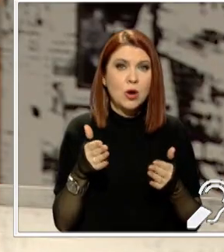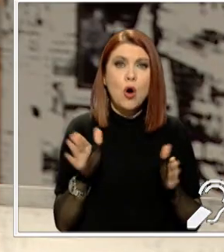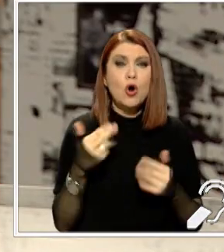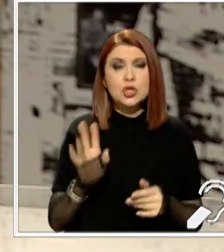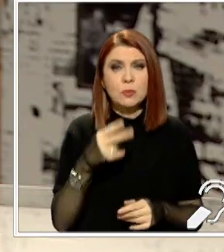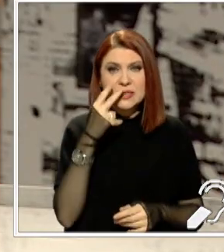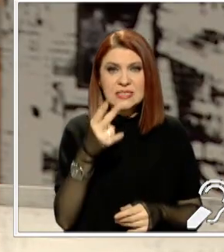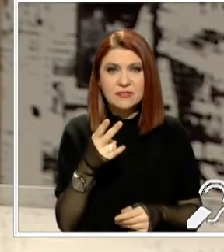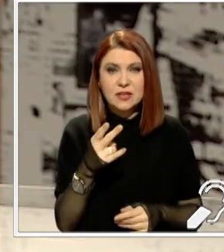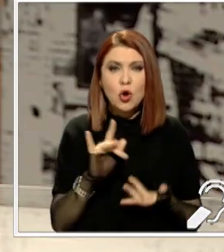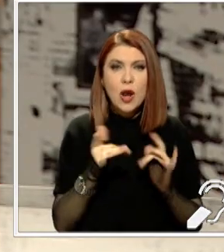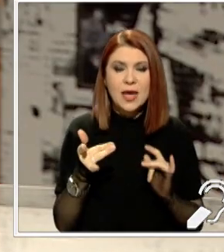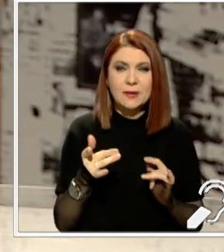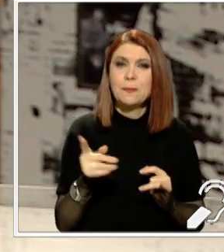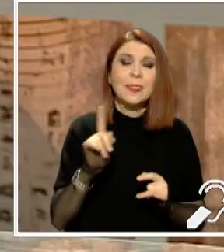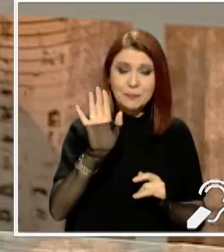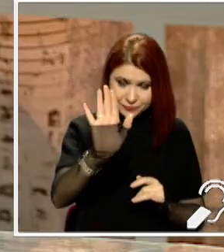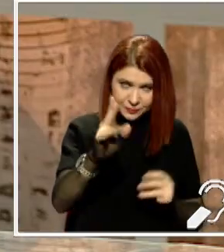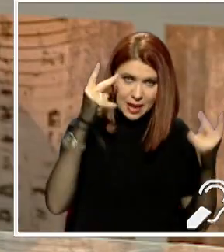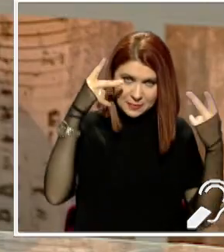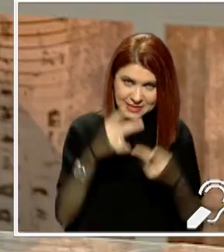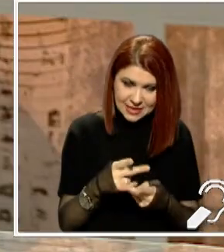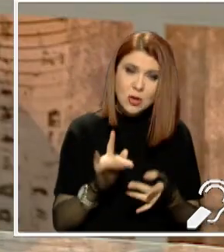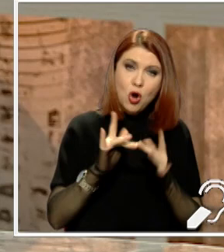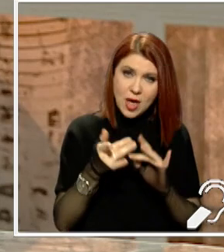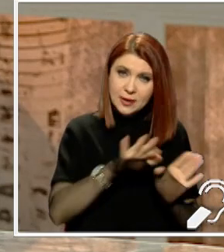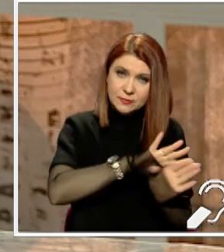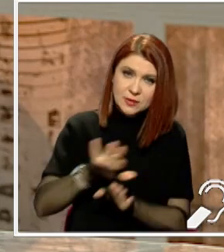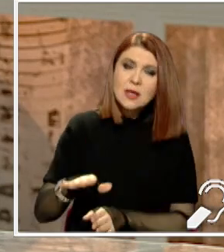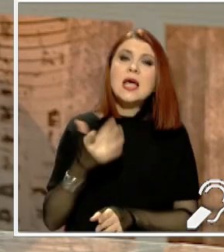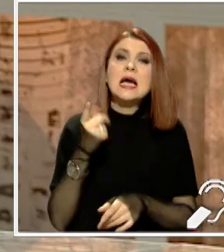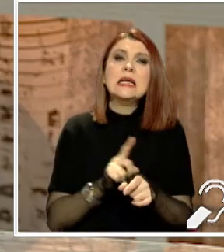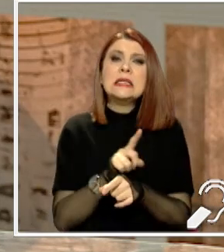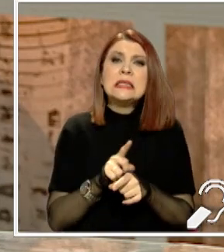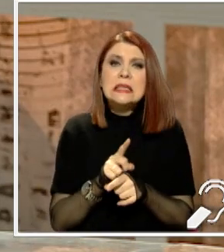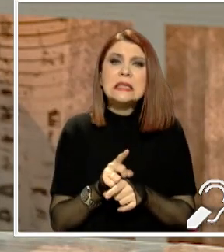poate să vadă varianta online. Da, am înțeles, online, okay. Dar în timpul